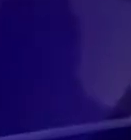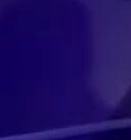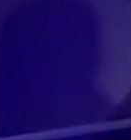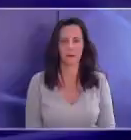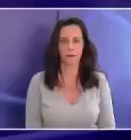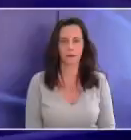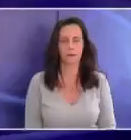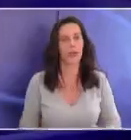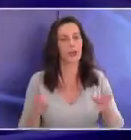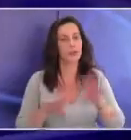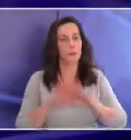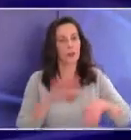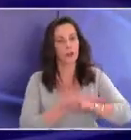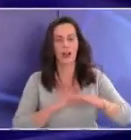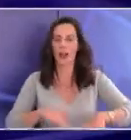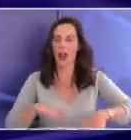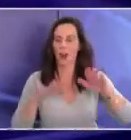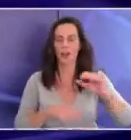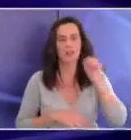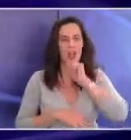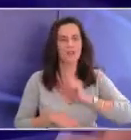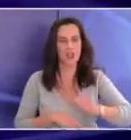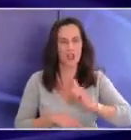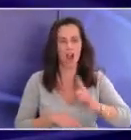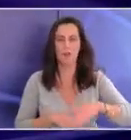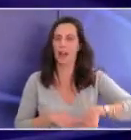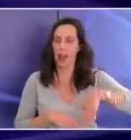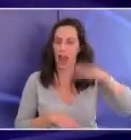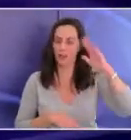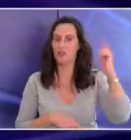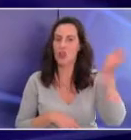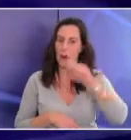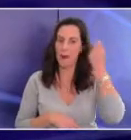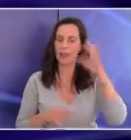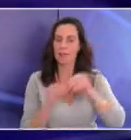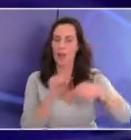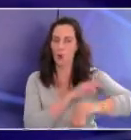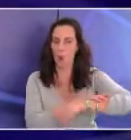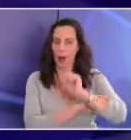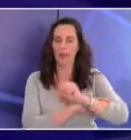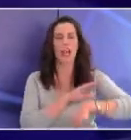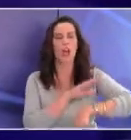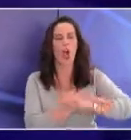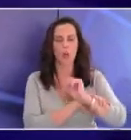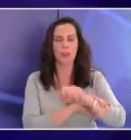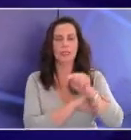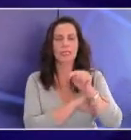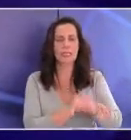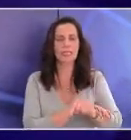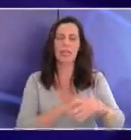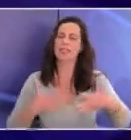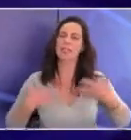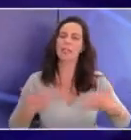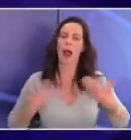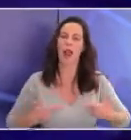איך אפשר בלי כדורגל? גדלנו על שירים ושערים, גדלנו על שבת של כדורגל. כדורגל זה